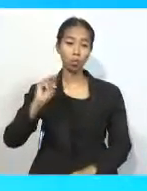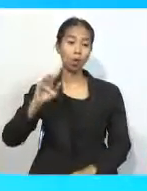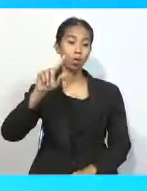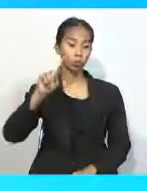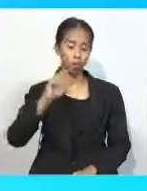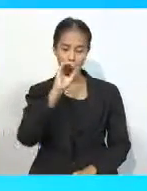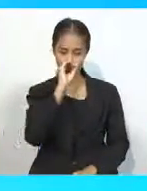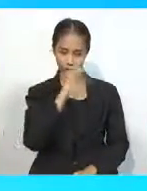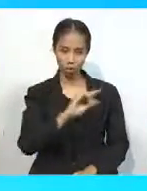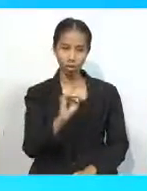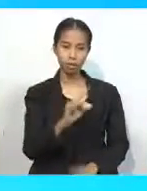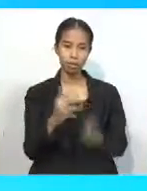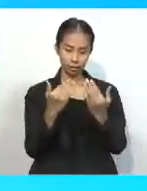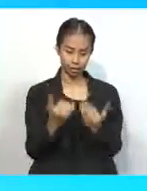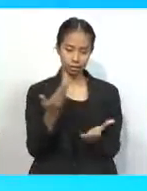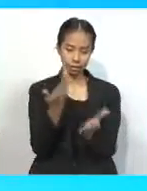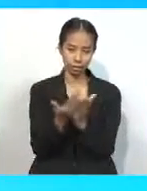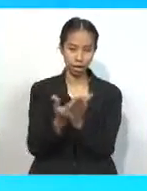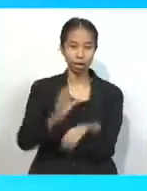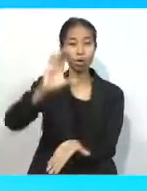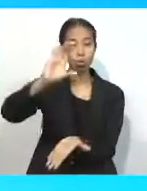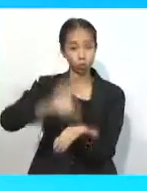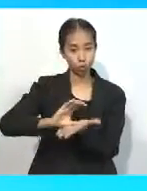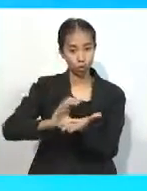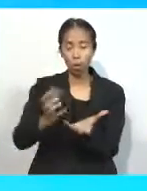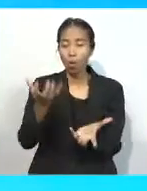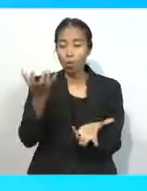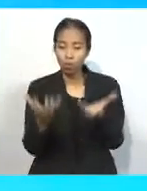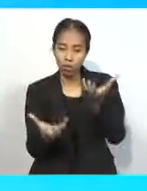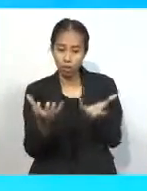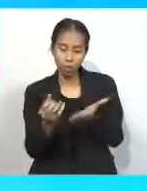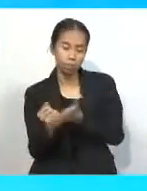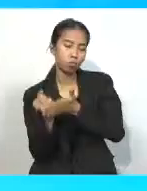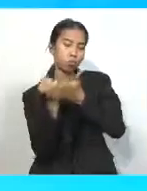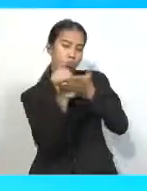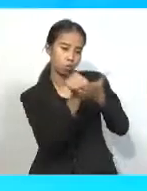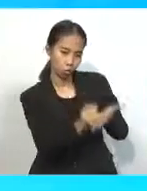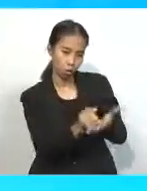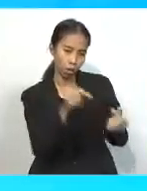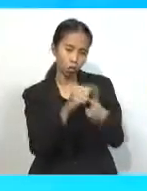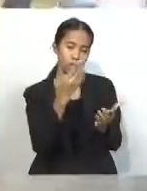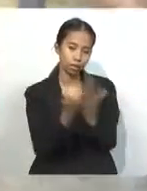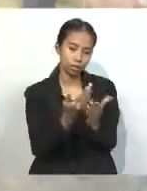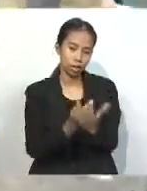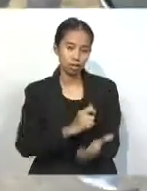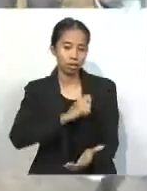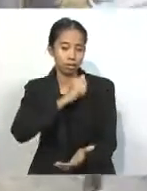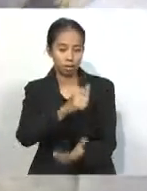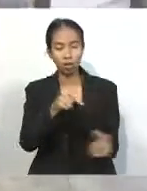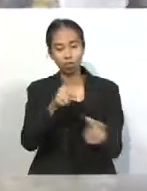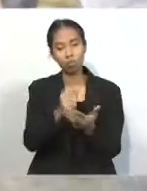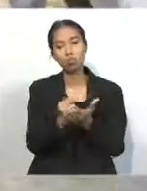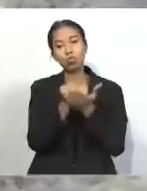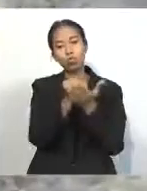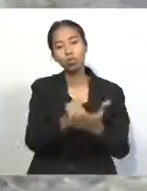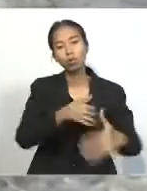ายกรัฐมนตรีบอกว่าจะให้กองทุนยุติธรรมค่ะเข้ามาช่วยโดยเป็นแหล่งเงินทุนสำหรับค่าใช้จ่ายเกี่ยวกับการช่วยเหลือ